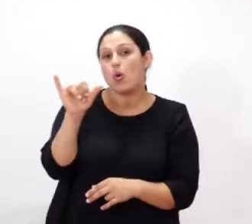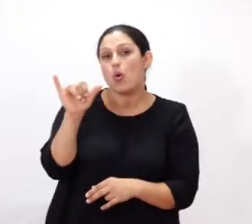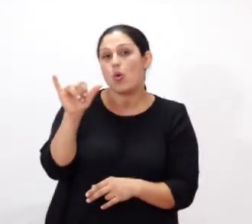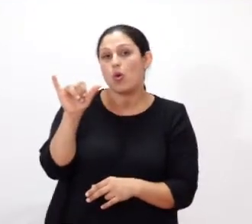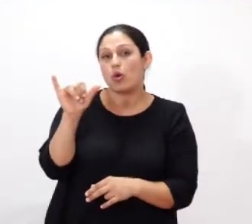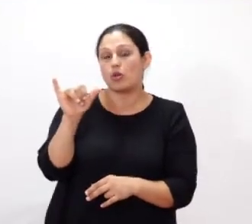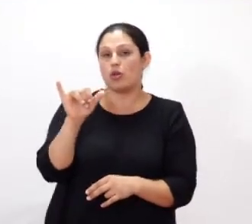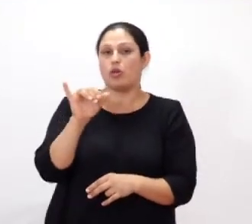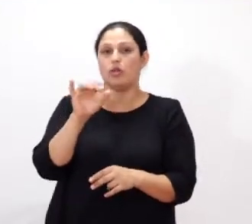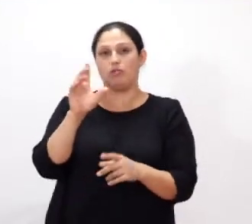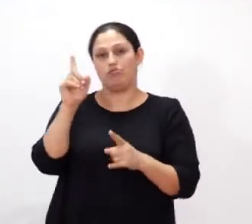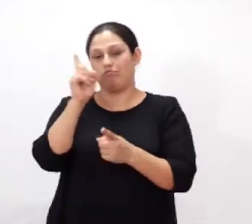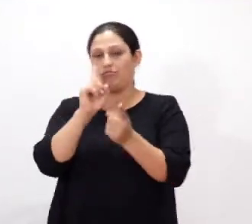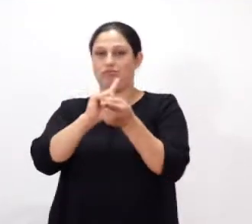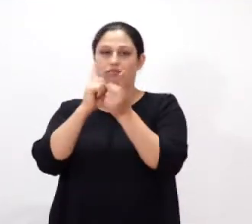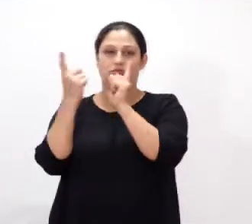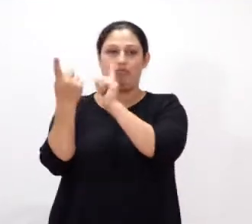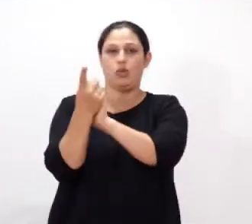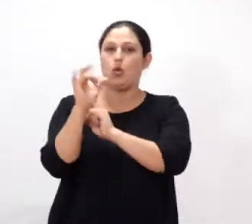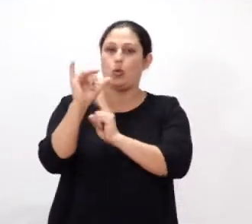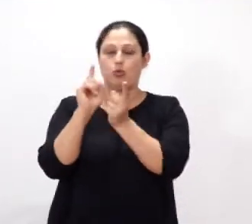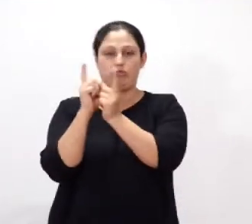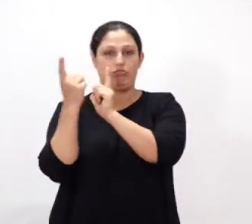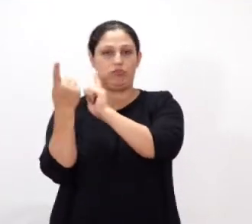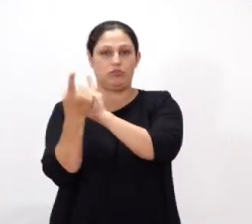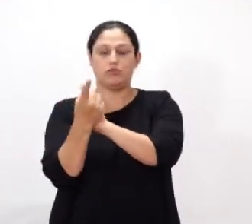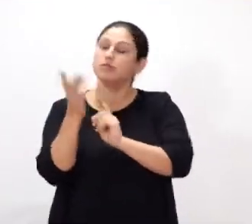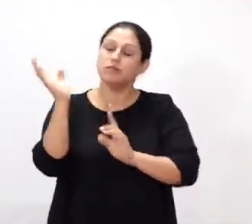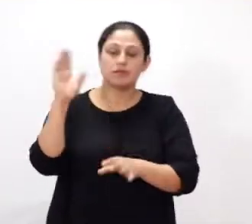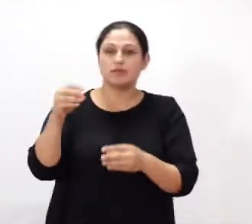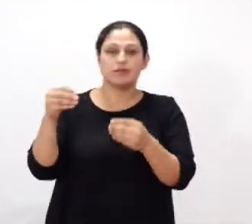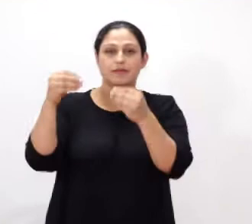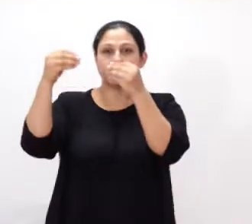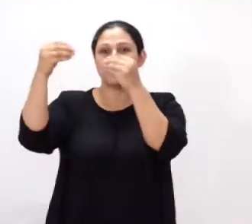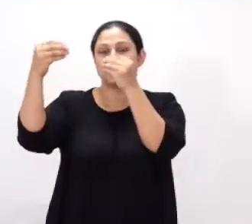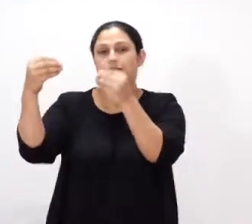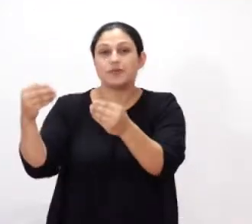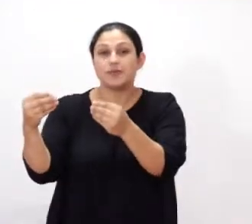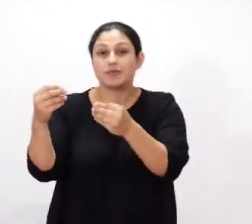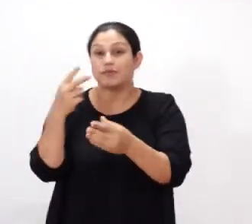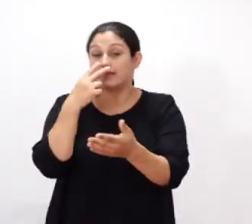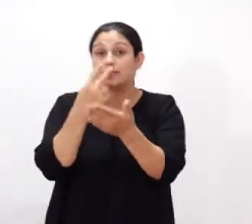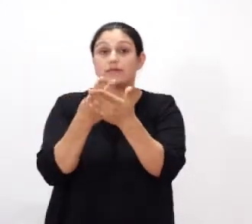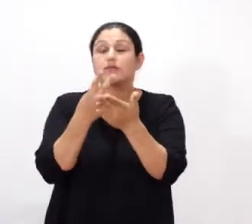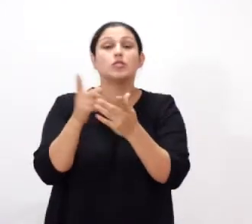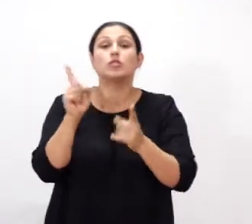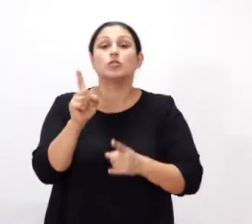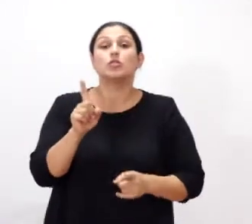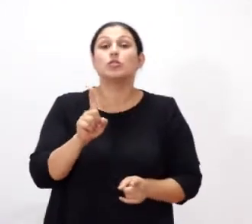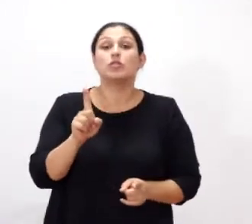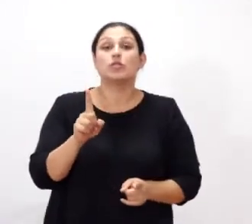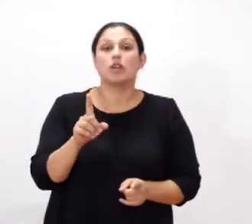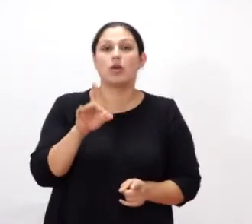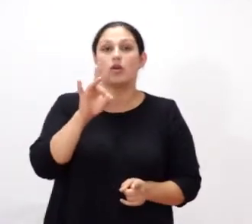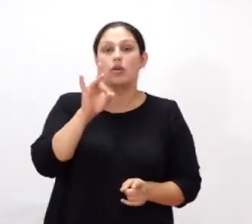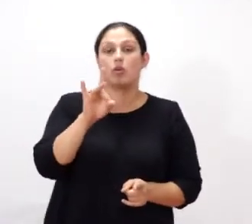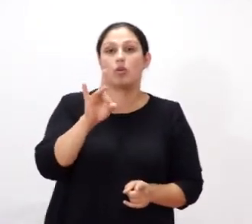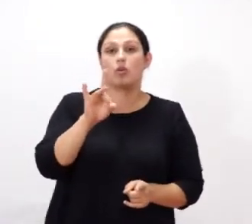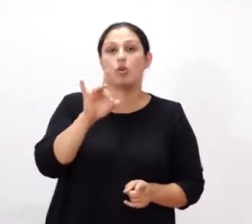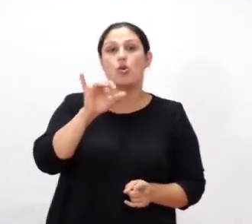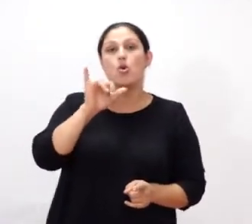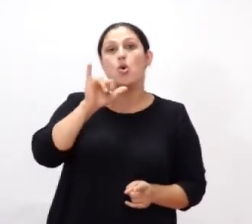با ای وز میکنیم خوش کنی حرف خوراک انا کو خونه چی شد ر